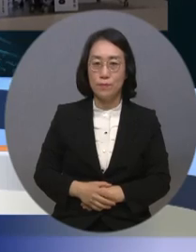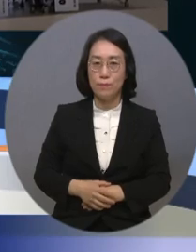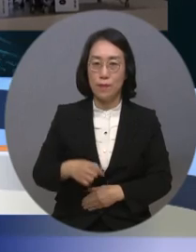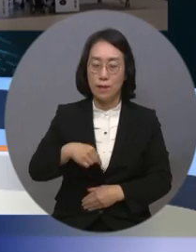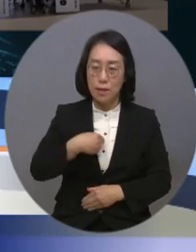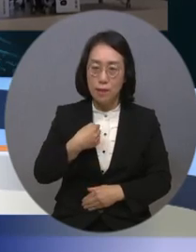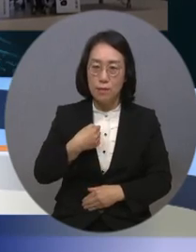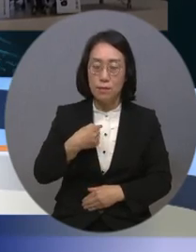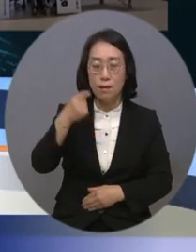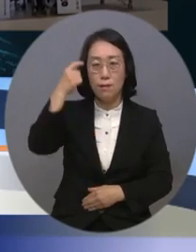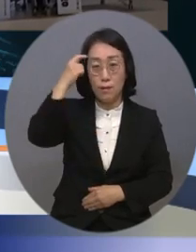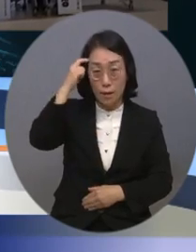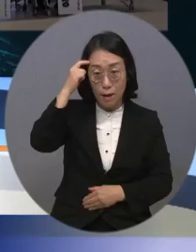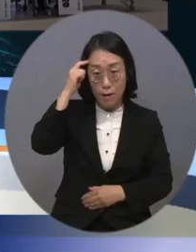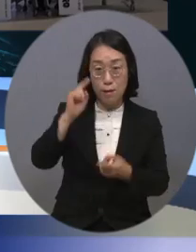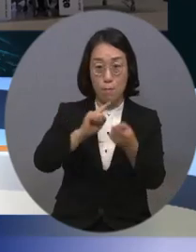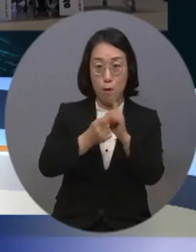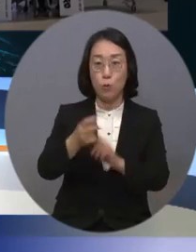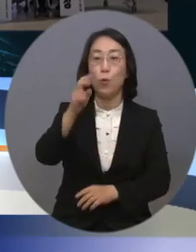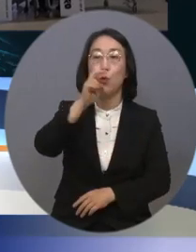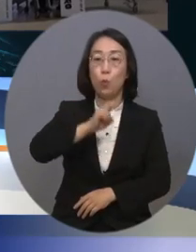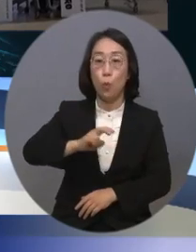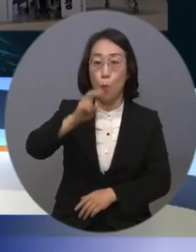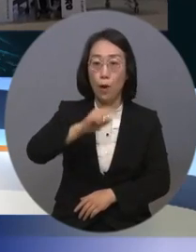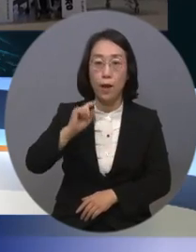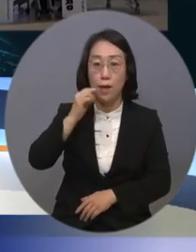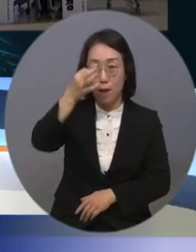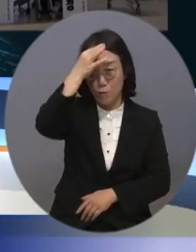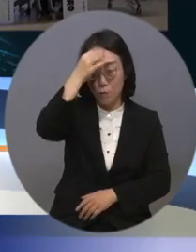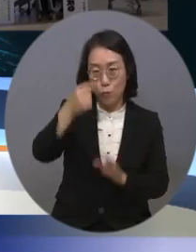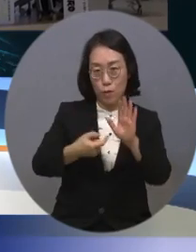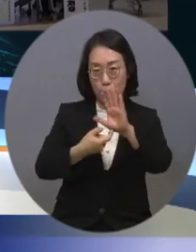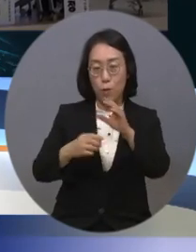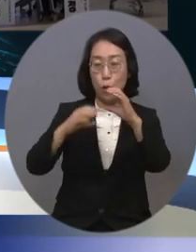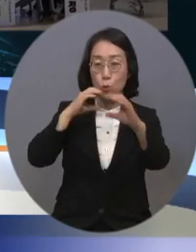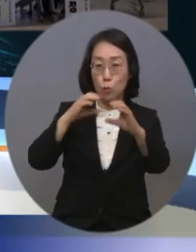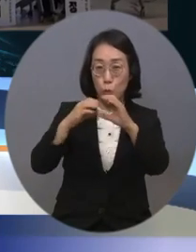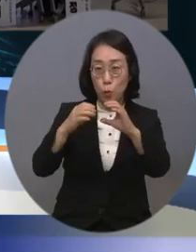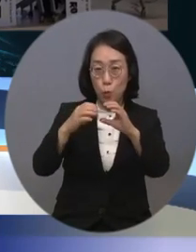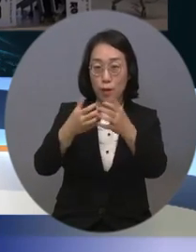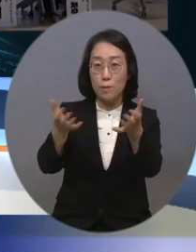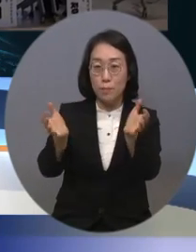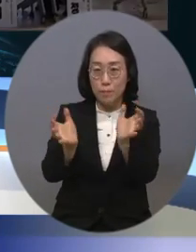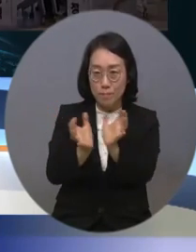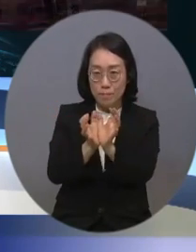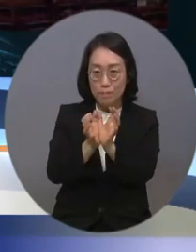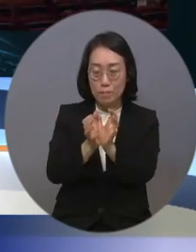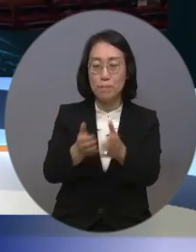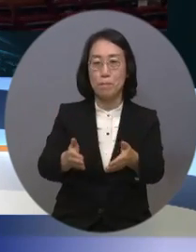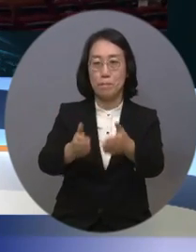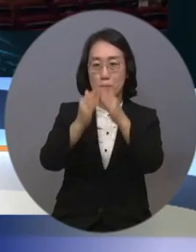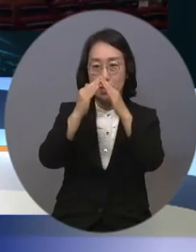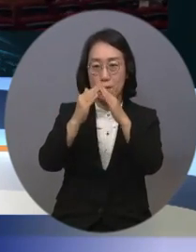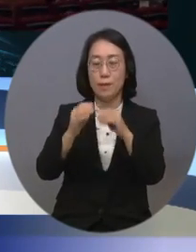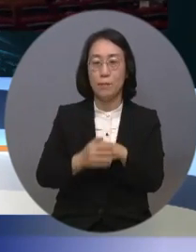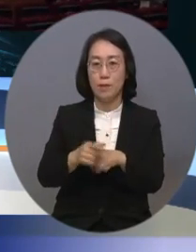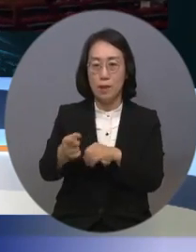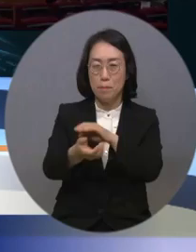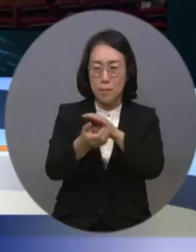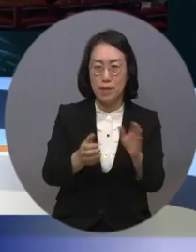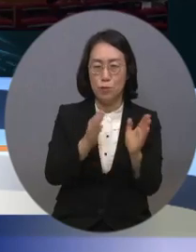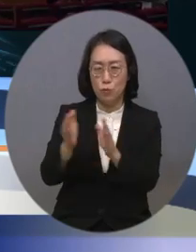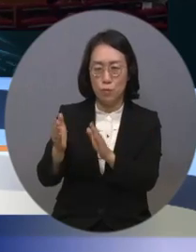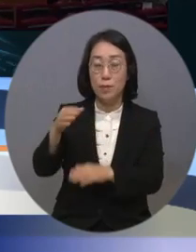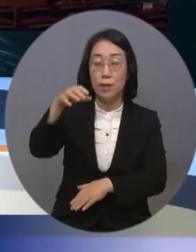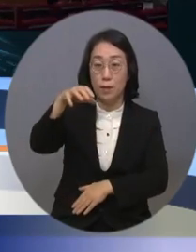자신들의 의견을 노래라는 문화 예술로 승화해 세상과 소통하는 합창단이 구성됩니다. 성공적인 창단을 위해 준비하는